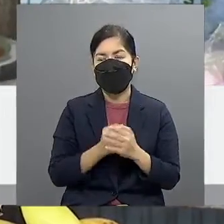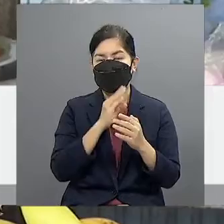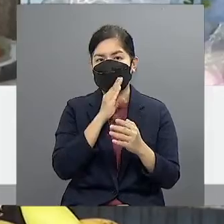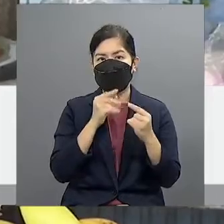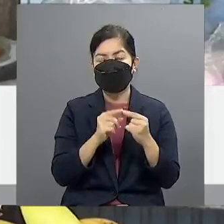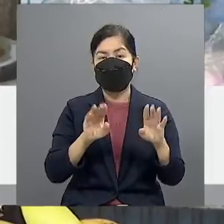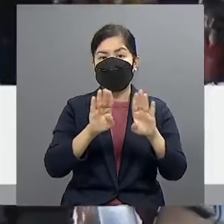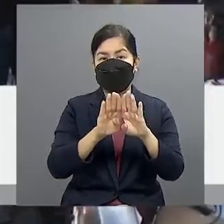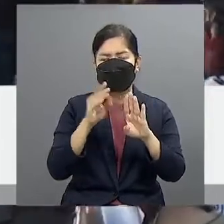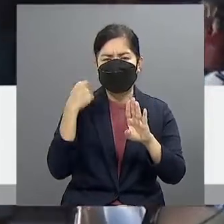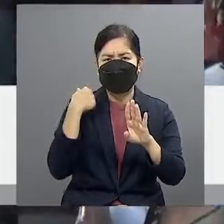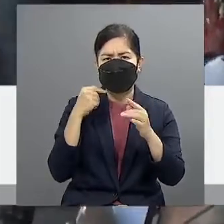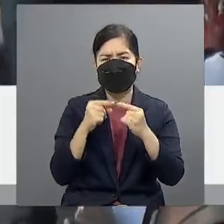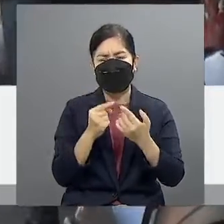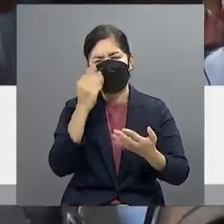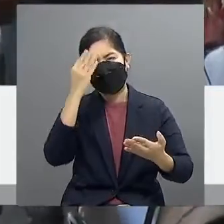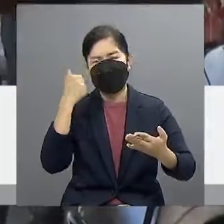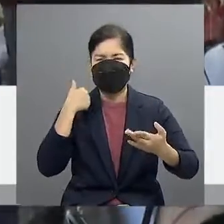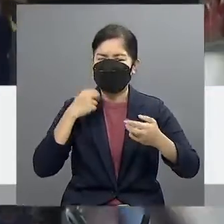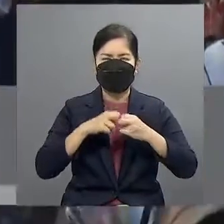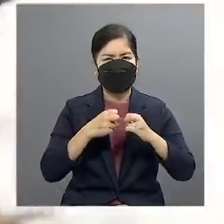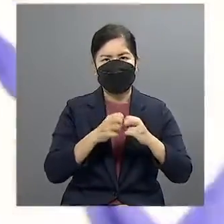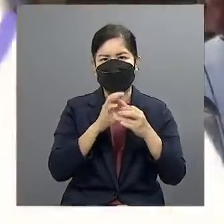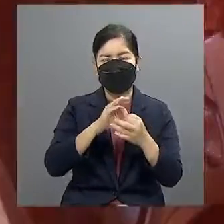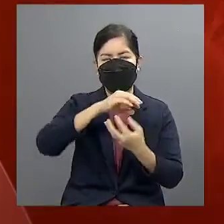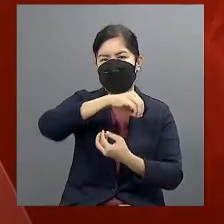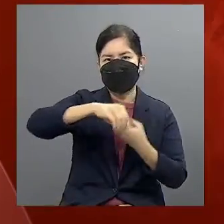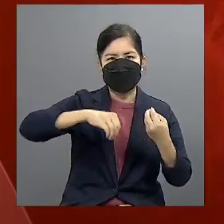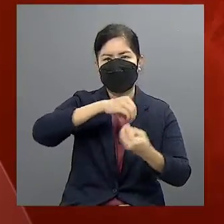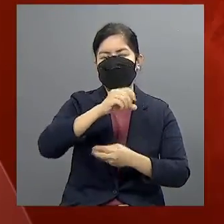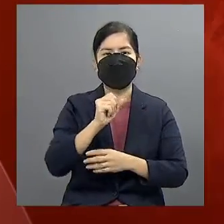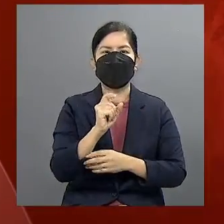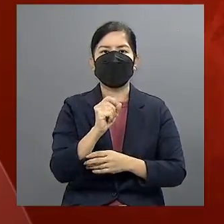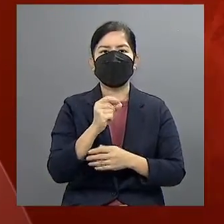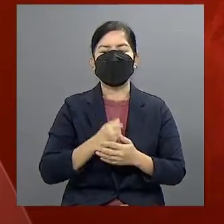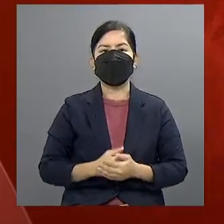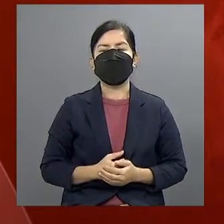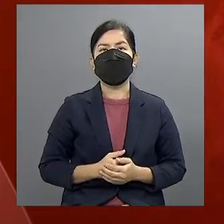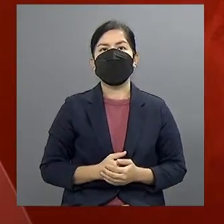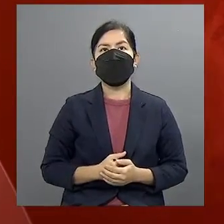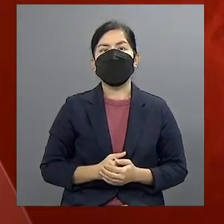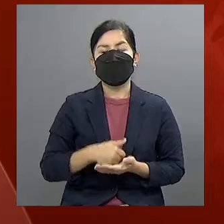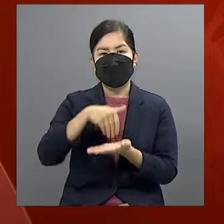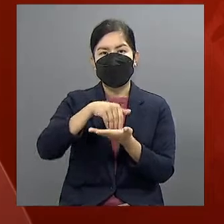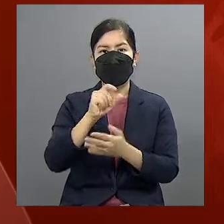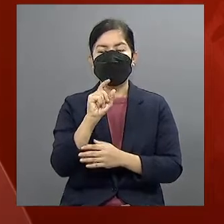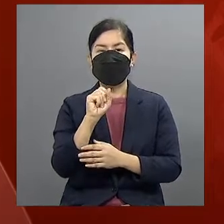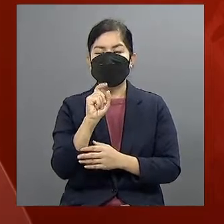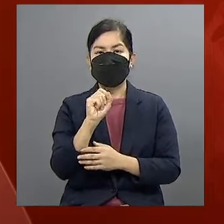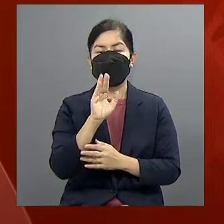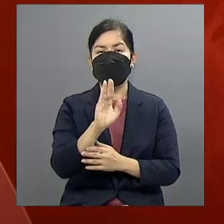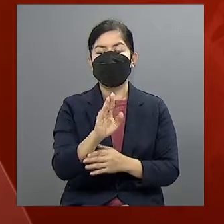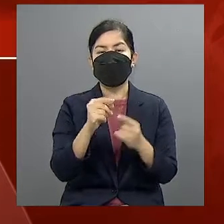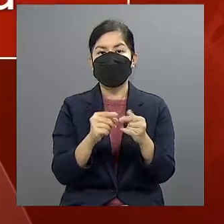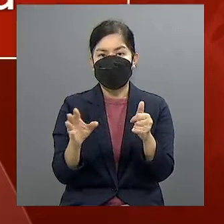งทำให้กระทบต่อเศรษฐกิจแน่นอนค่ะขณะที่ศูนย์ข้อมูลโควิด-19 รายงานผู้ติดเชื้อราย